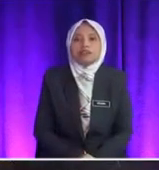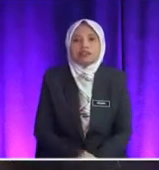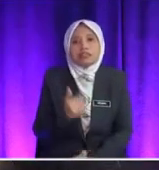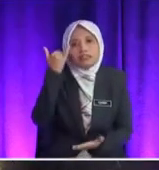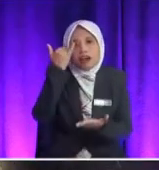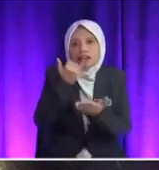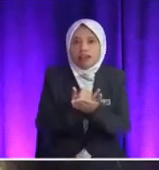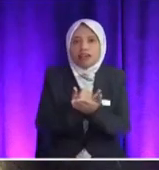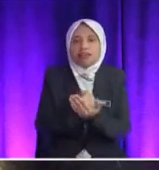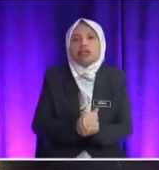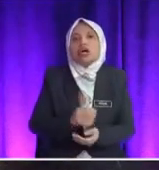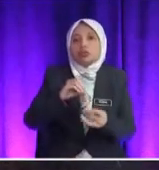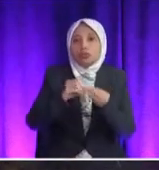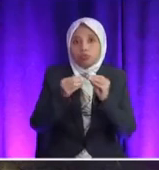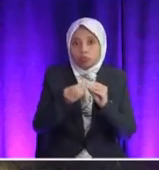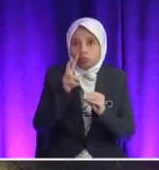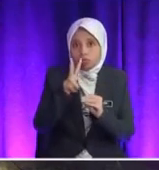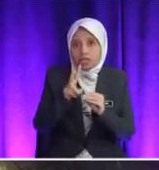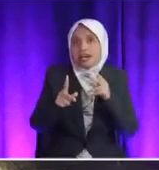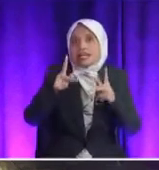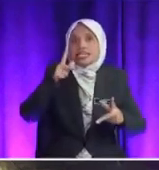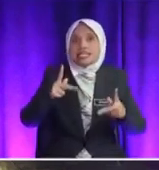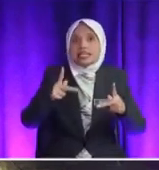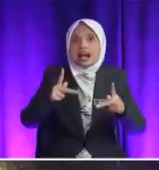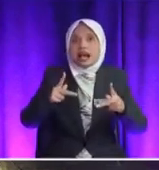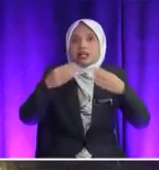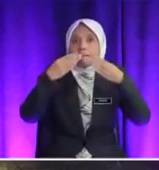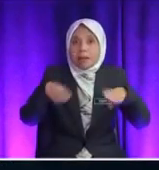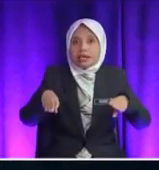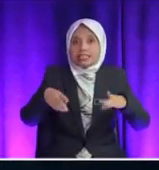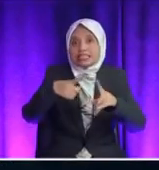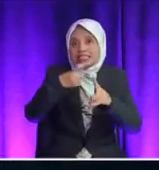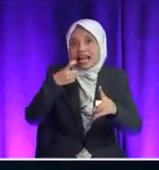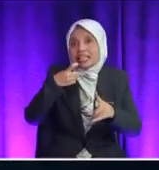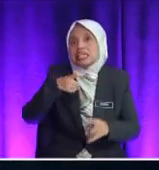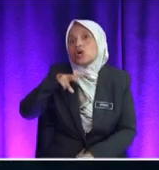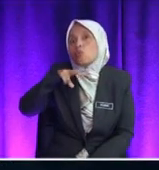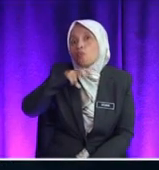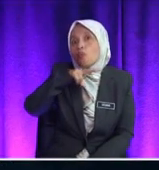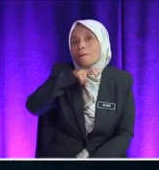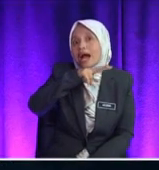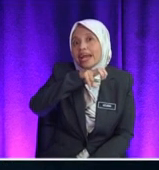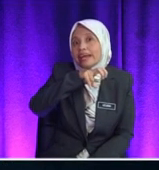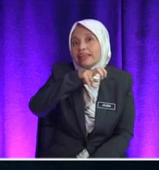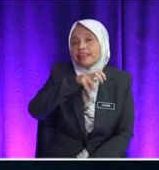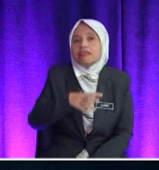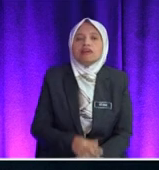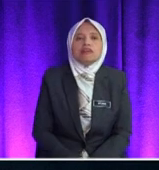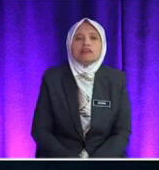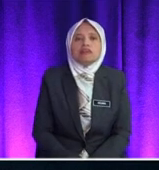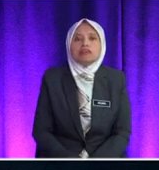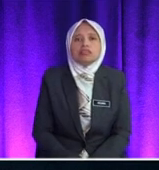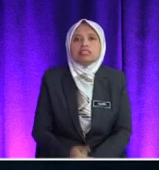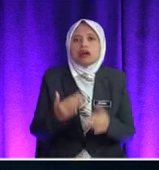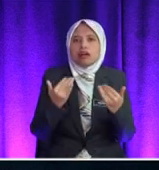label nanti daksina dan kedua kendaraan bebas setiap rekomendasi Faris ini sangat penting supaya takde lah